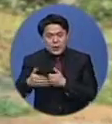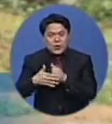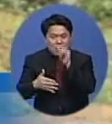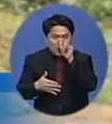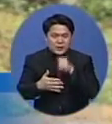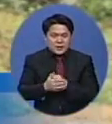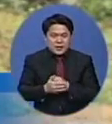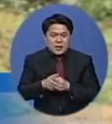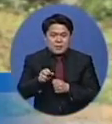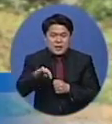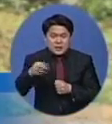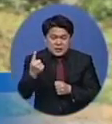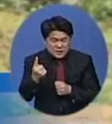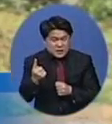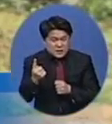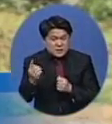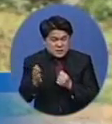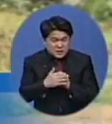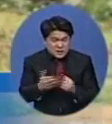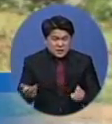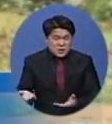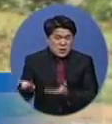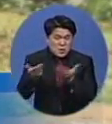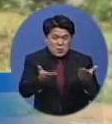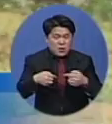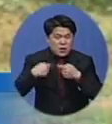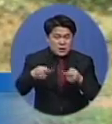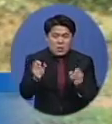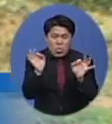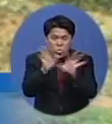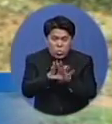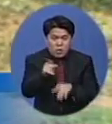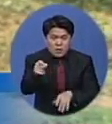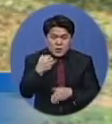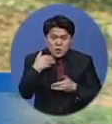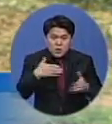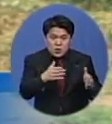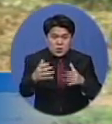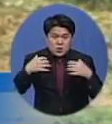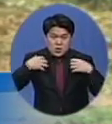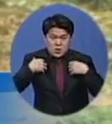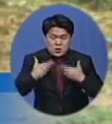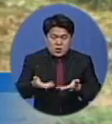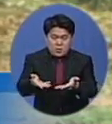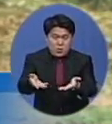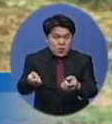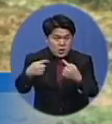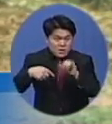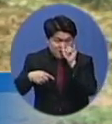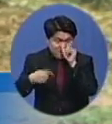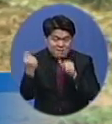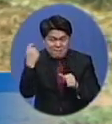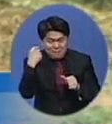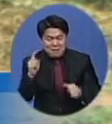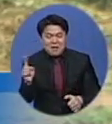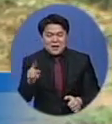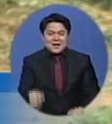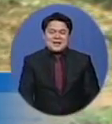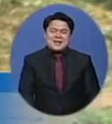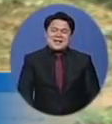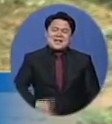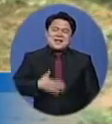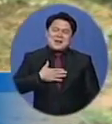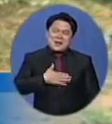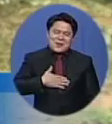메르스 영향 때문에 봉사가 끝났어요. 경기도청에서 이 봉사활동을